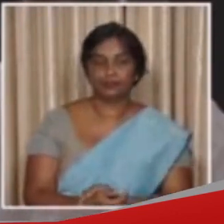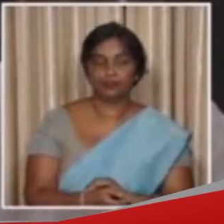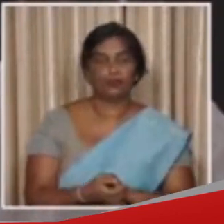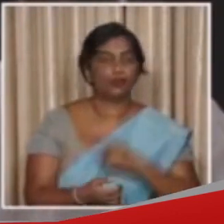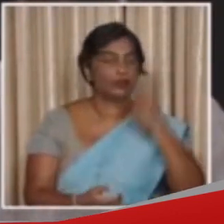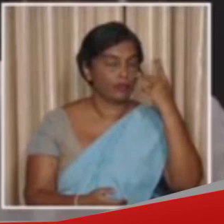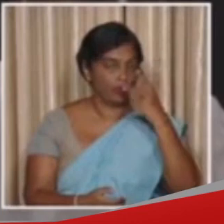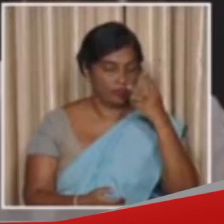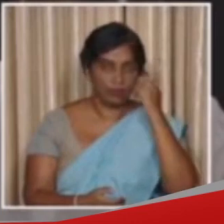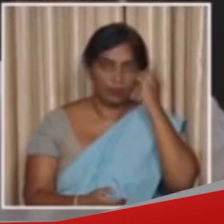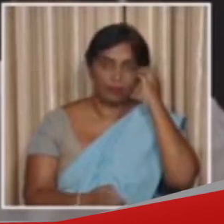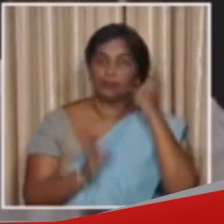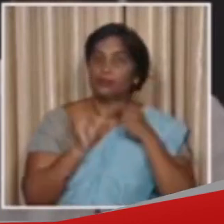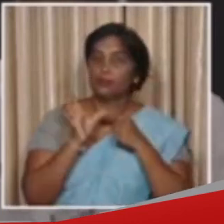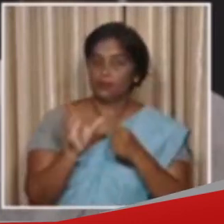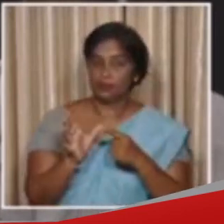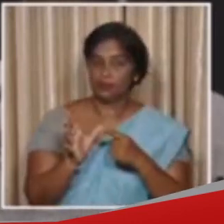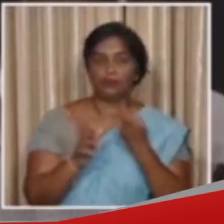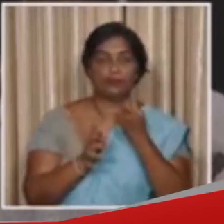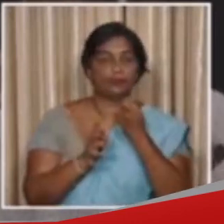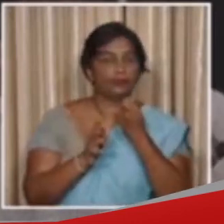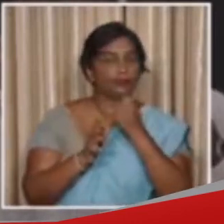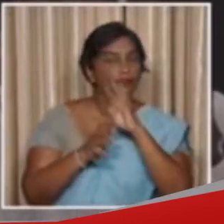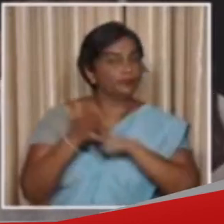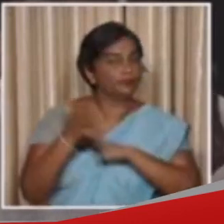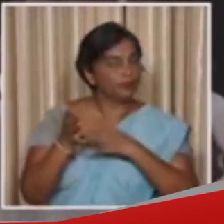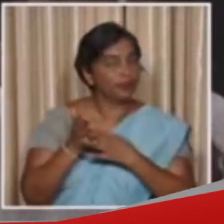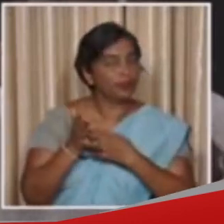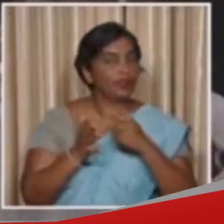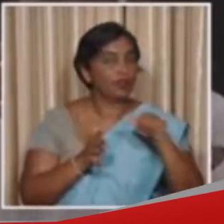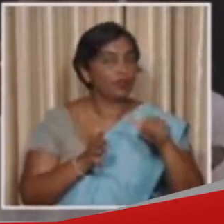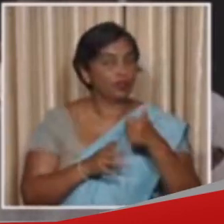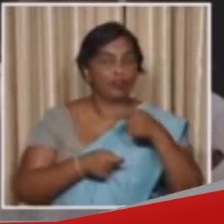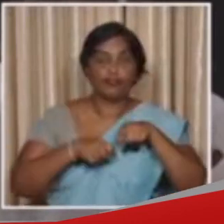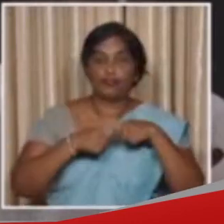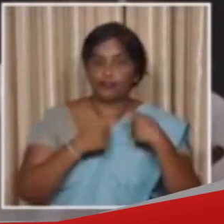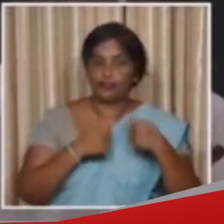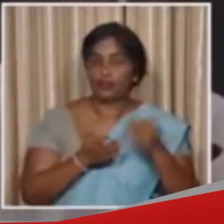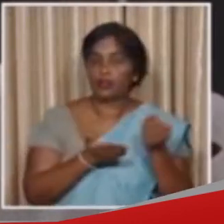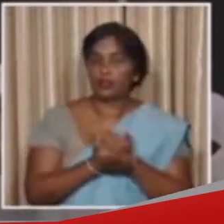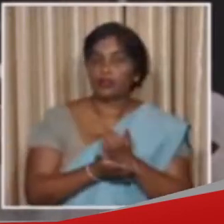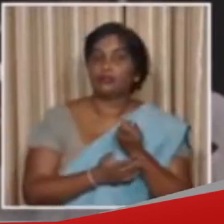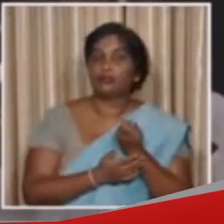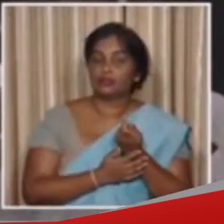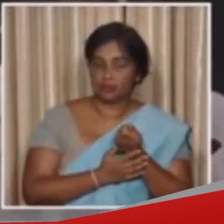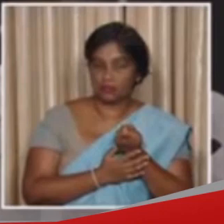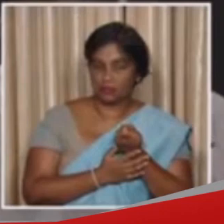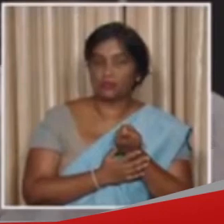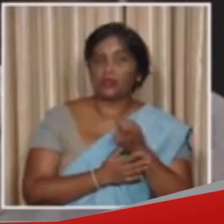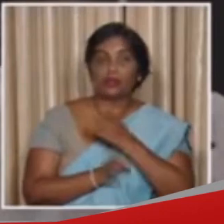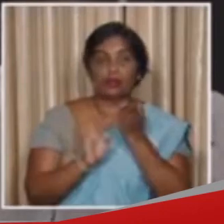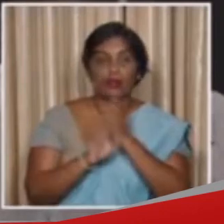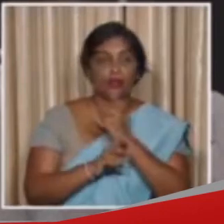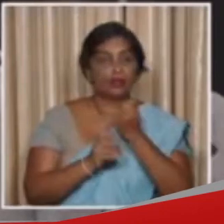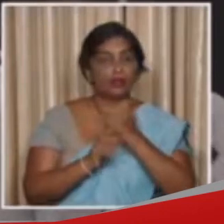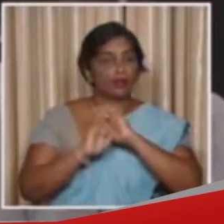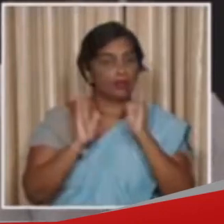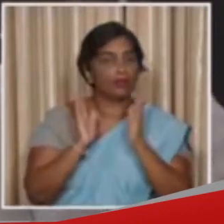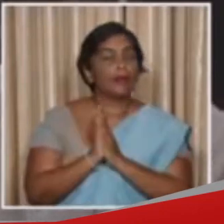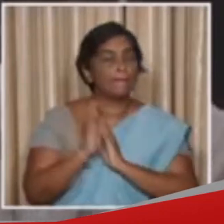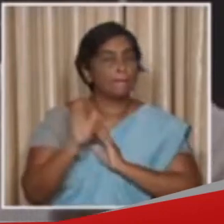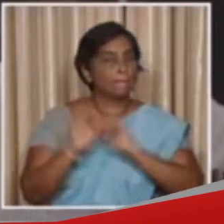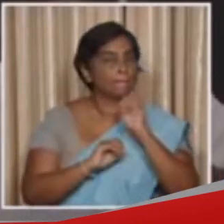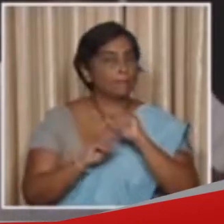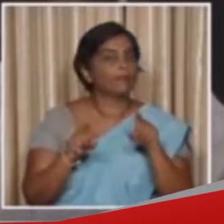දෙක පිළිතුර ප්‍රාග්ධන සහ පුනරාවර්තන වියදම් සඳහා වෙන් කළ ප්‍රතිපාදනය ඊට මුළු ප්‍රතිපාදනයේ ප්‍රතිශතයක්